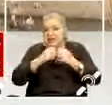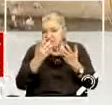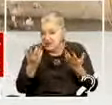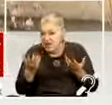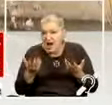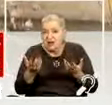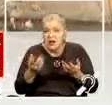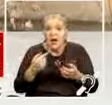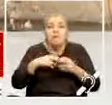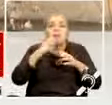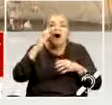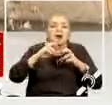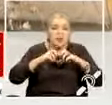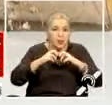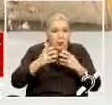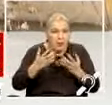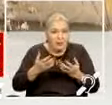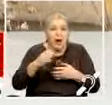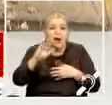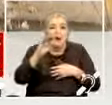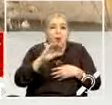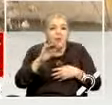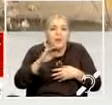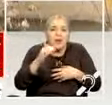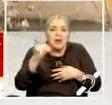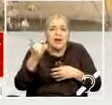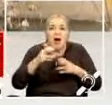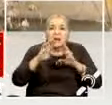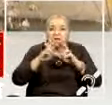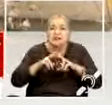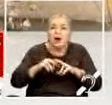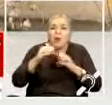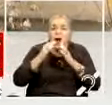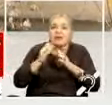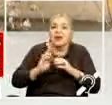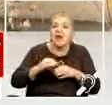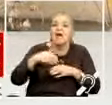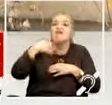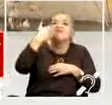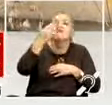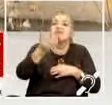este legată de faptul că elevii care stau pe cealaltă parte a